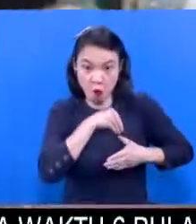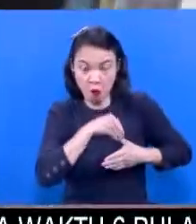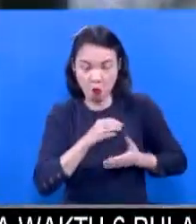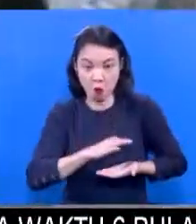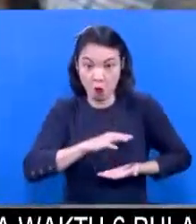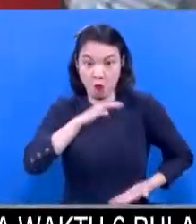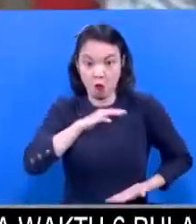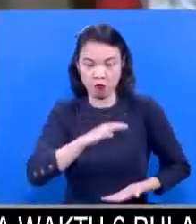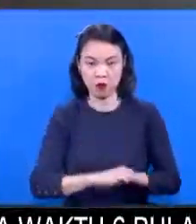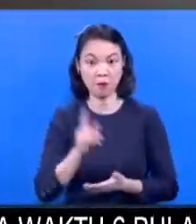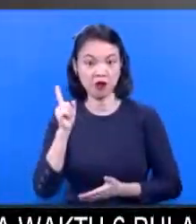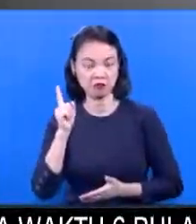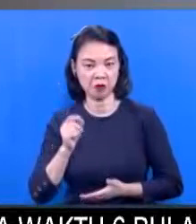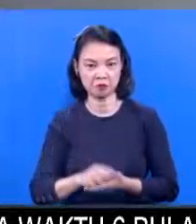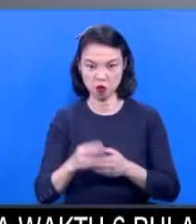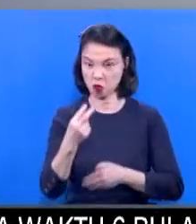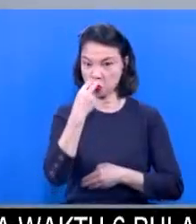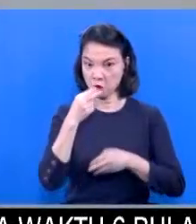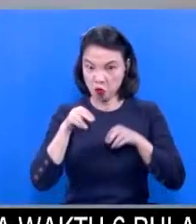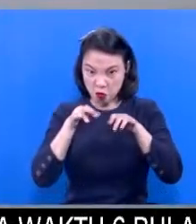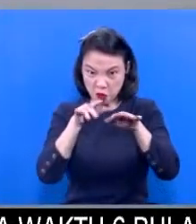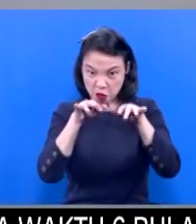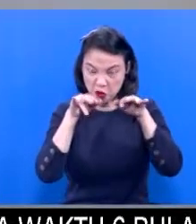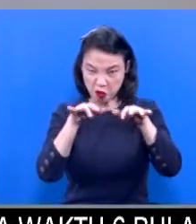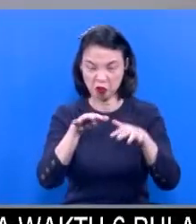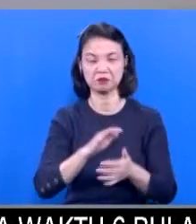babi ngepet harus ada